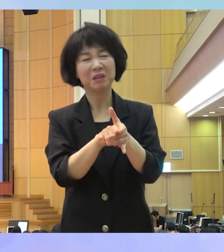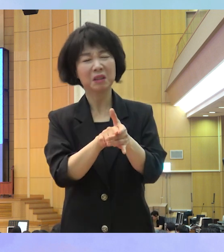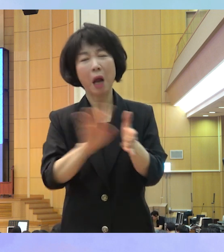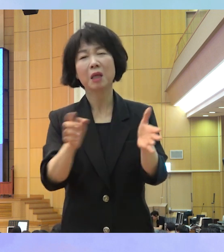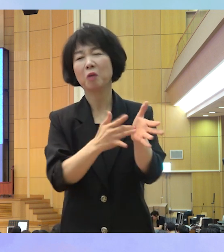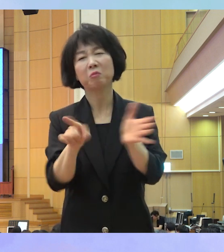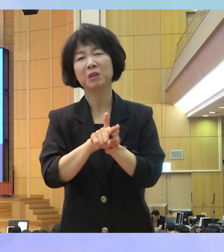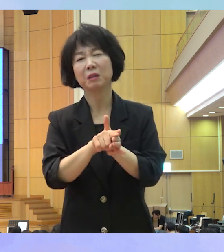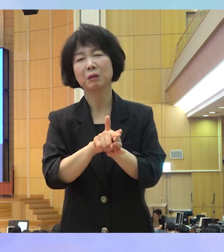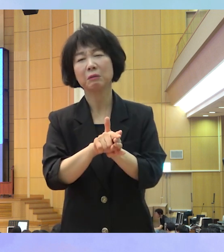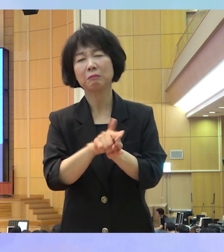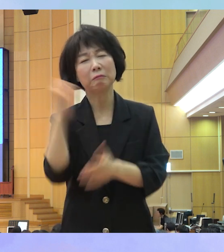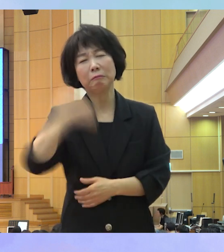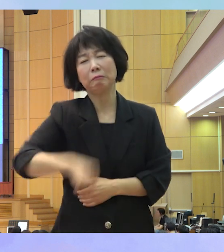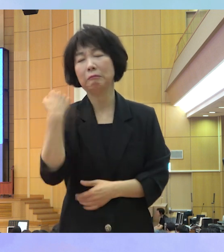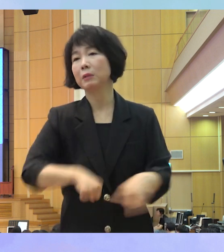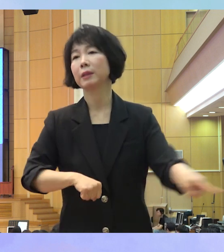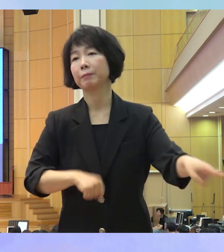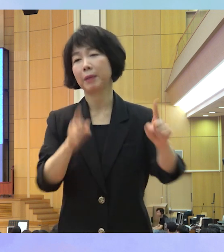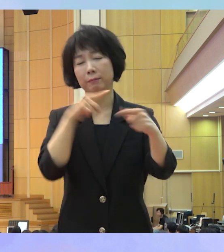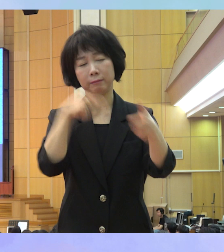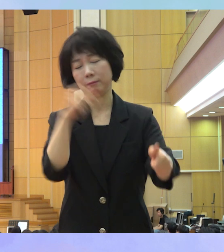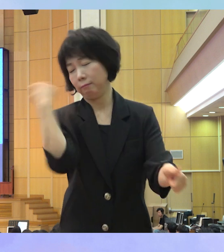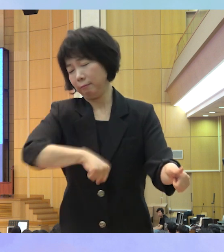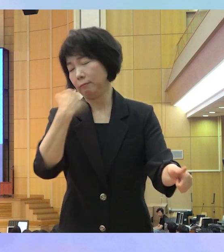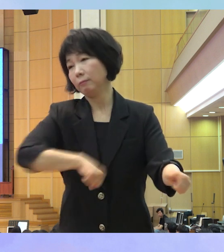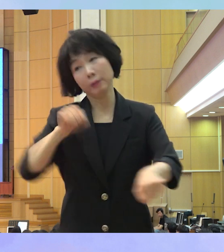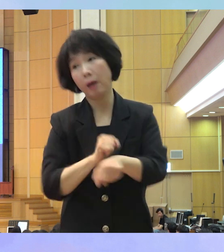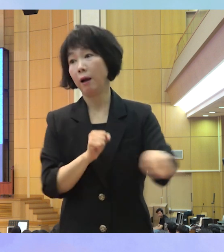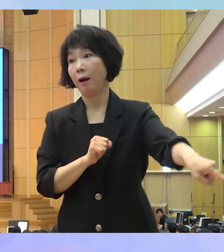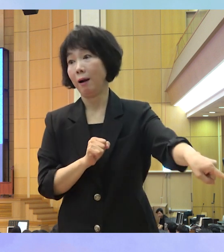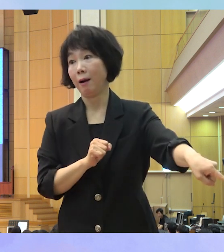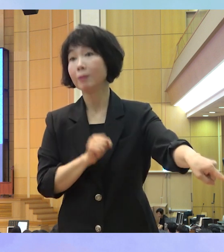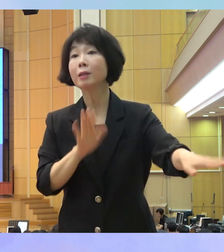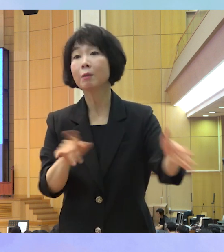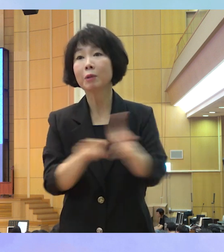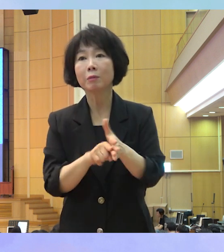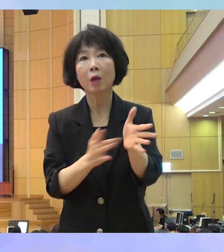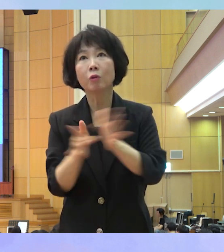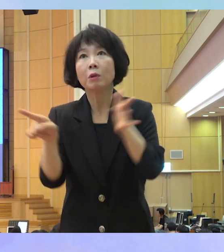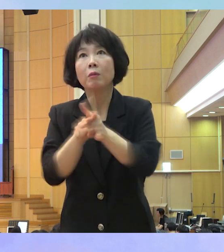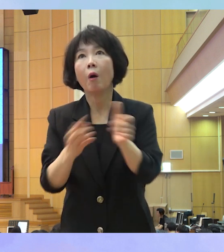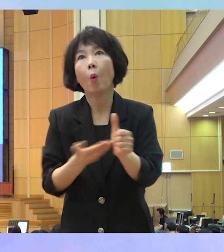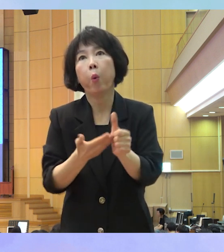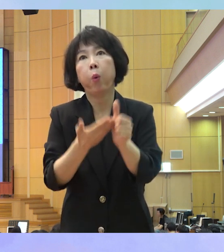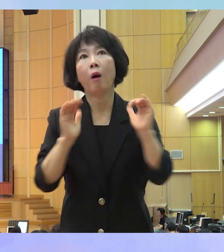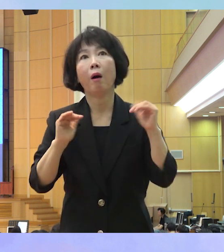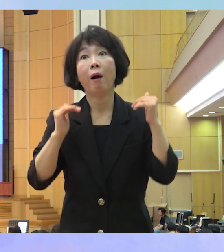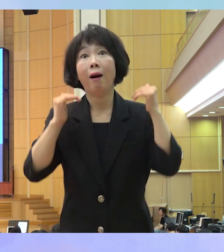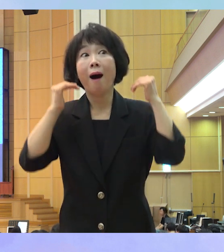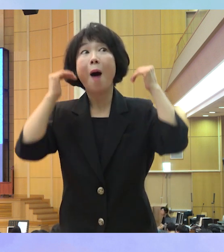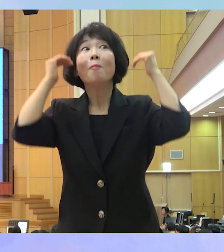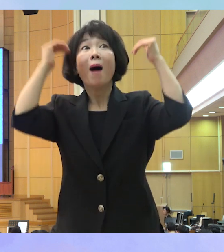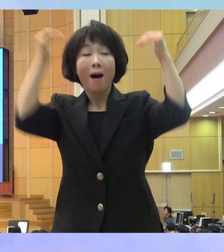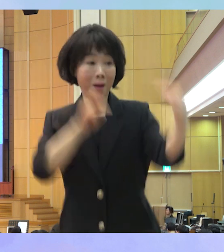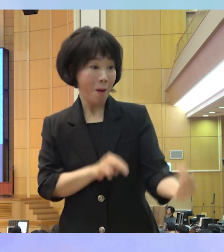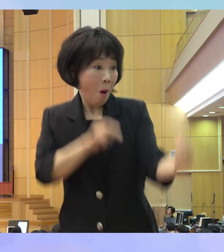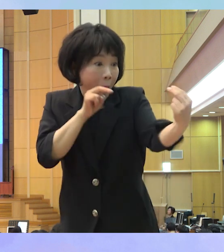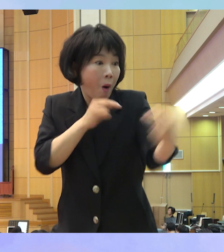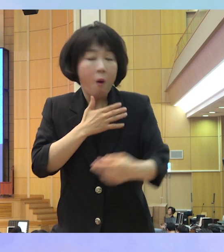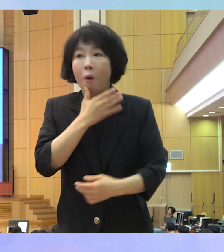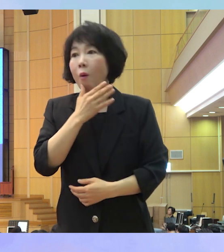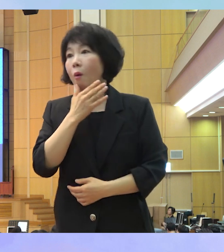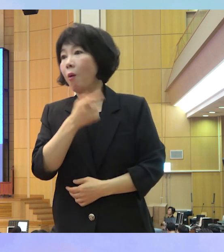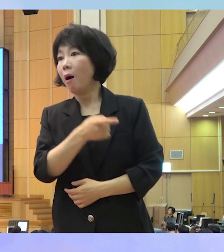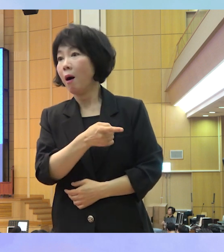근데 신앙으로 막 올라가서 말씀으로 양육받고 부모님이랑 신앙의 대화가 되고 오히려 부모님께 더 신앙적으로 좋은 조언을